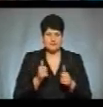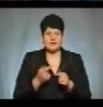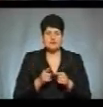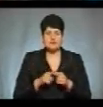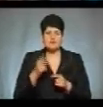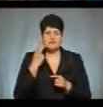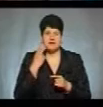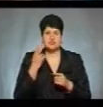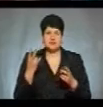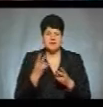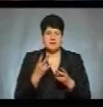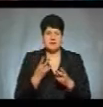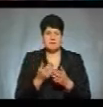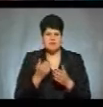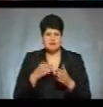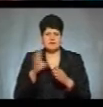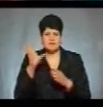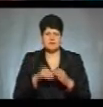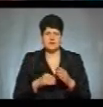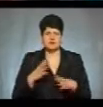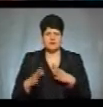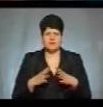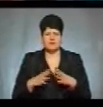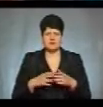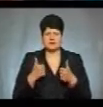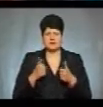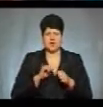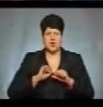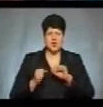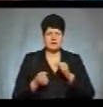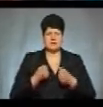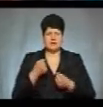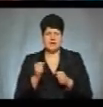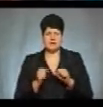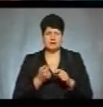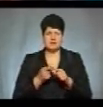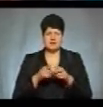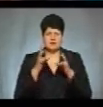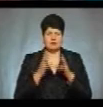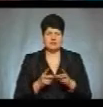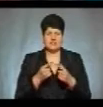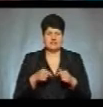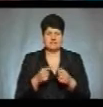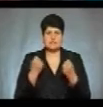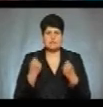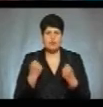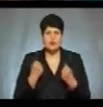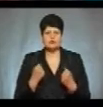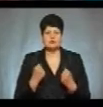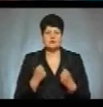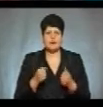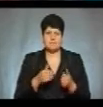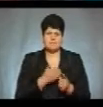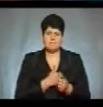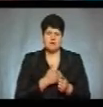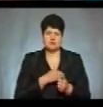завжди перед всіма змаганнями, перед тренуванням гарно сильно розминатися, бо того, що це травматичний вид спорту і бажано,